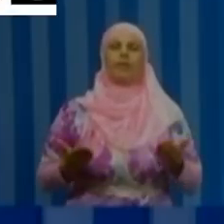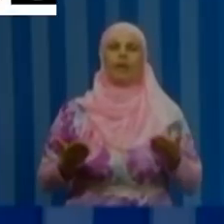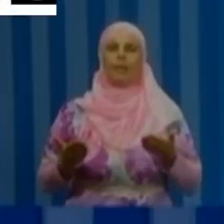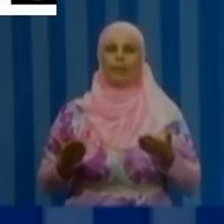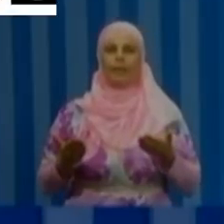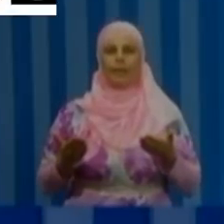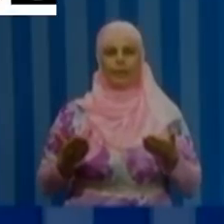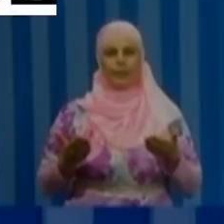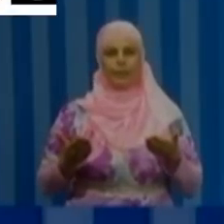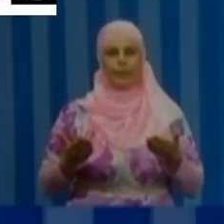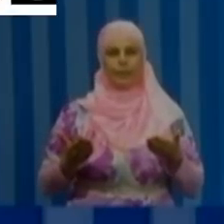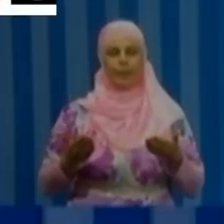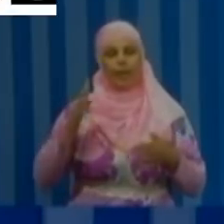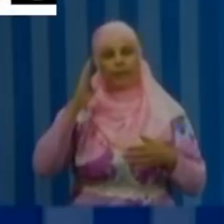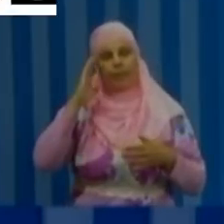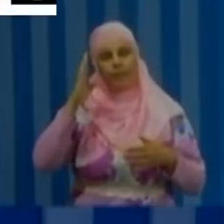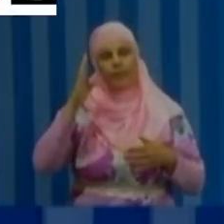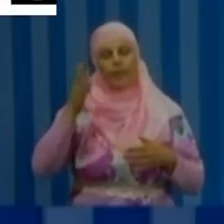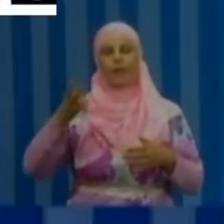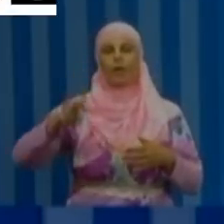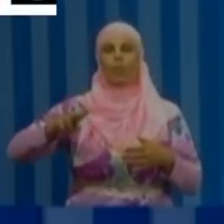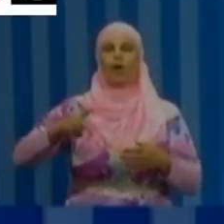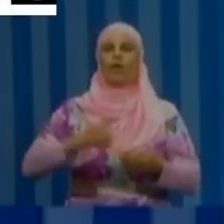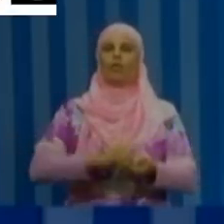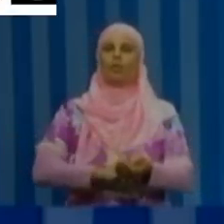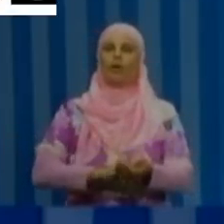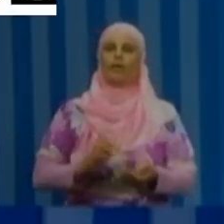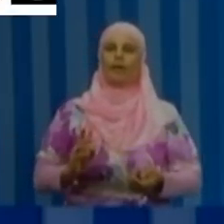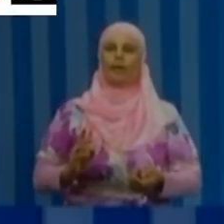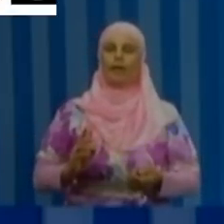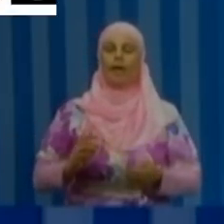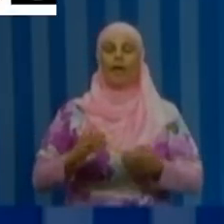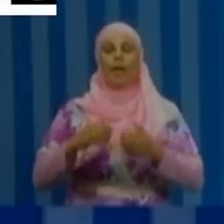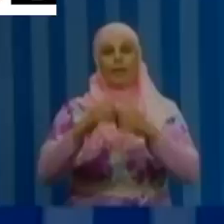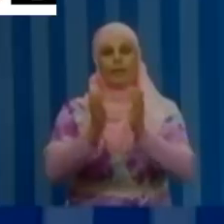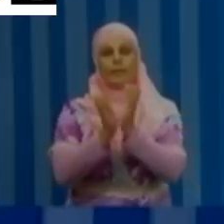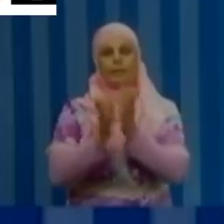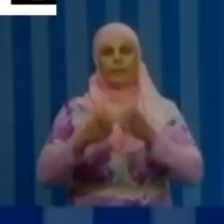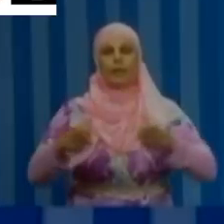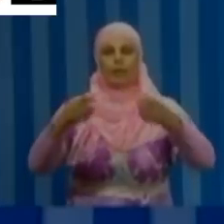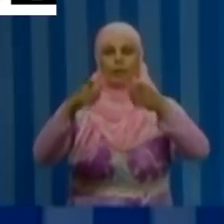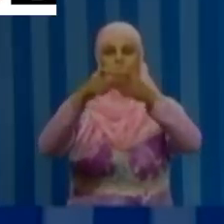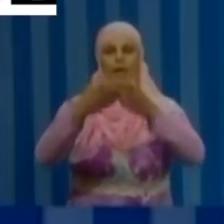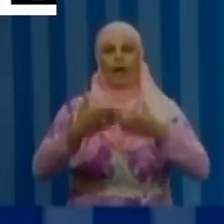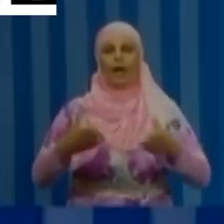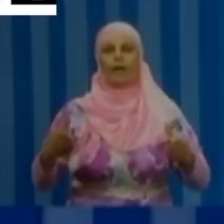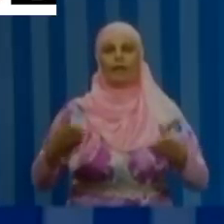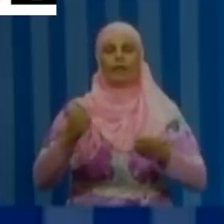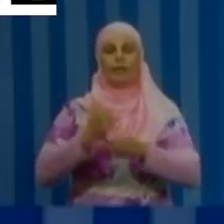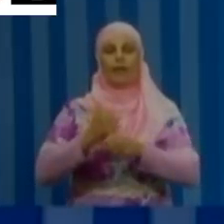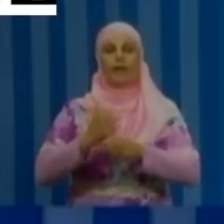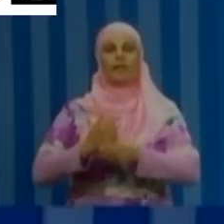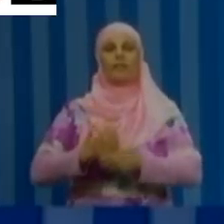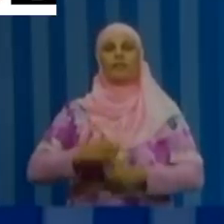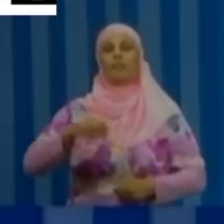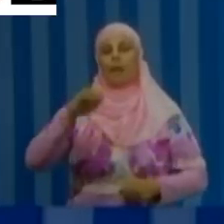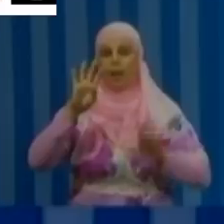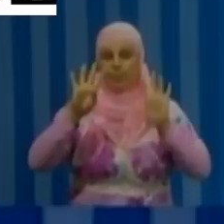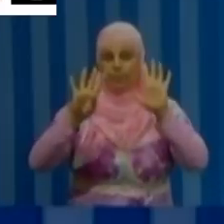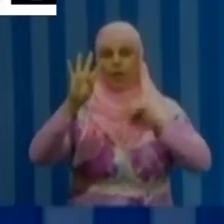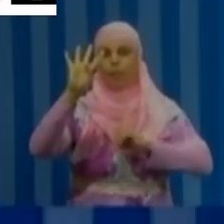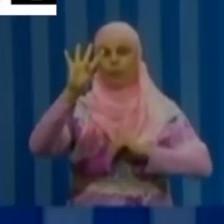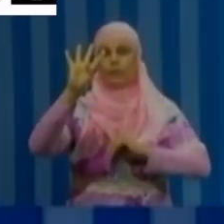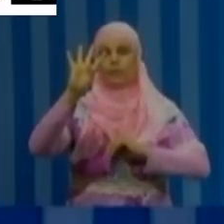بسم الله الرحمن الرحيم تحيه لارواح شهدائنا حزب التكتل حزب عريق تاسس منذ سنه 94